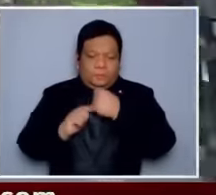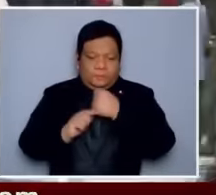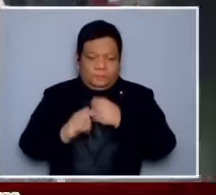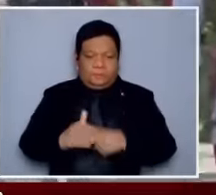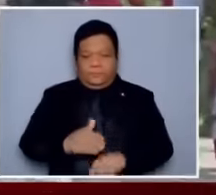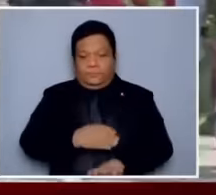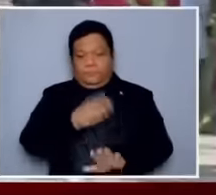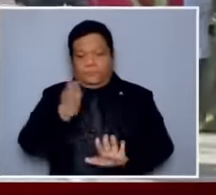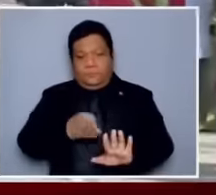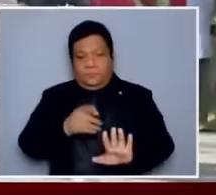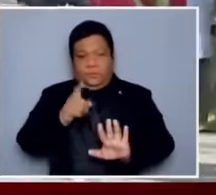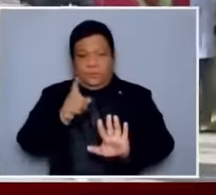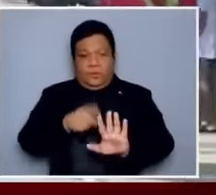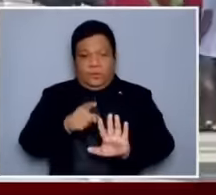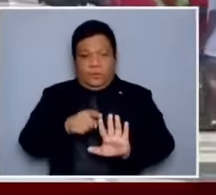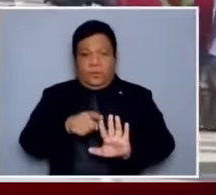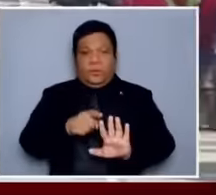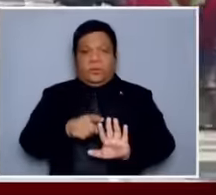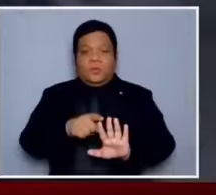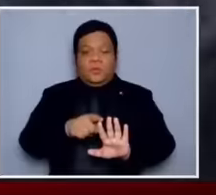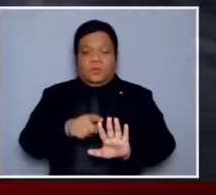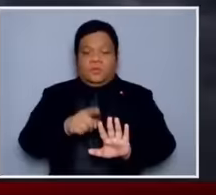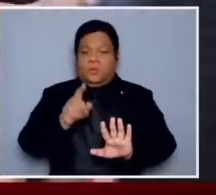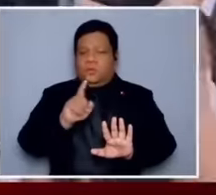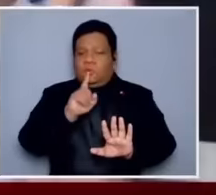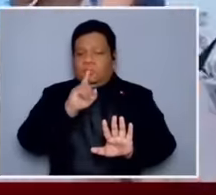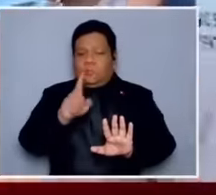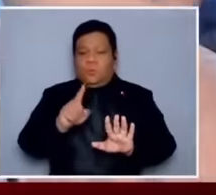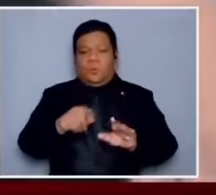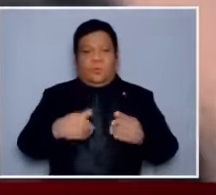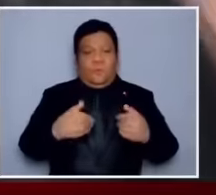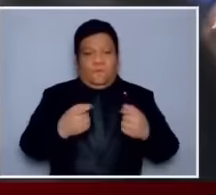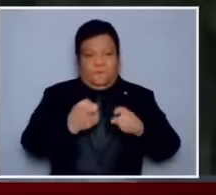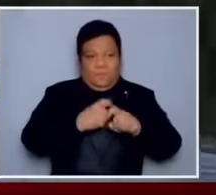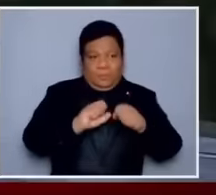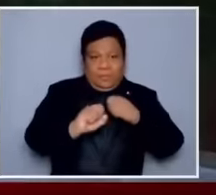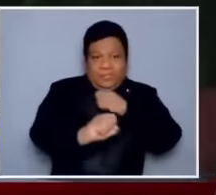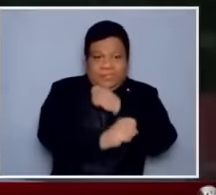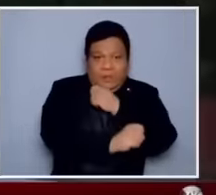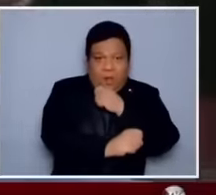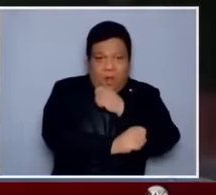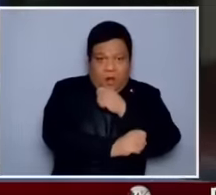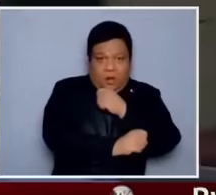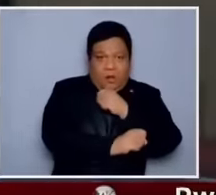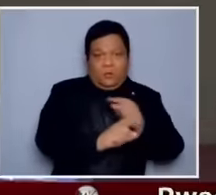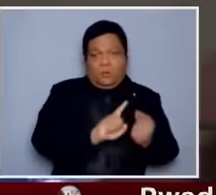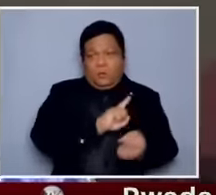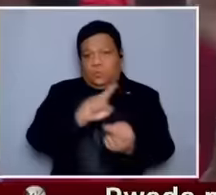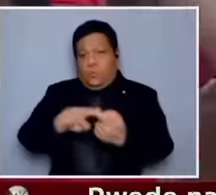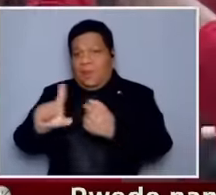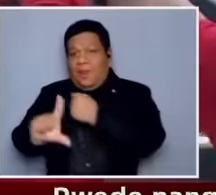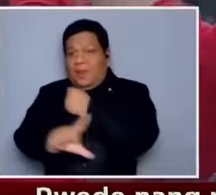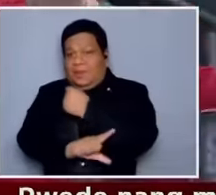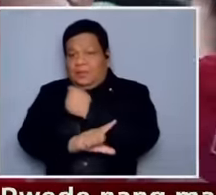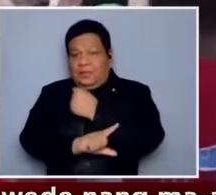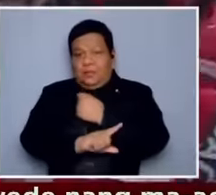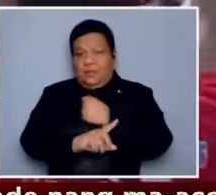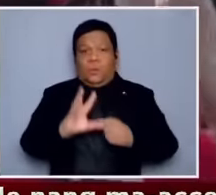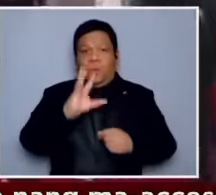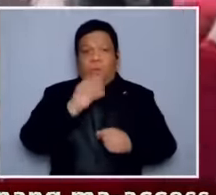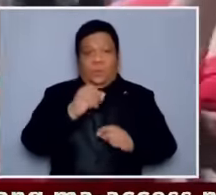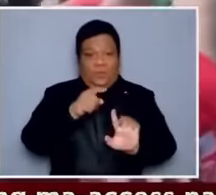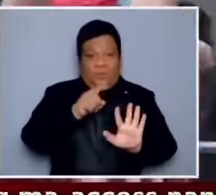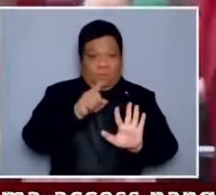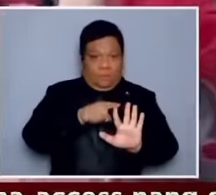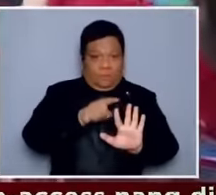kandidato. Nag-caravan mula Borongan Sambar hanggang Tacloban City, Leyte, sina dating Senador Bongbong Marcos at Davao City